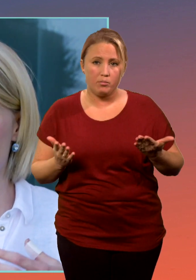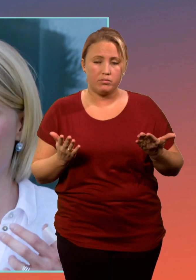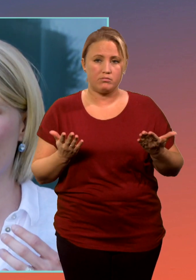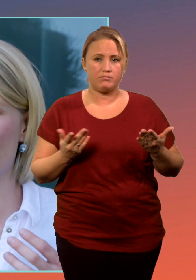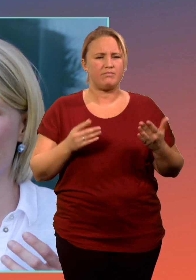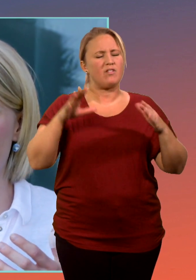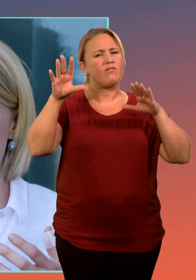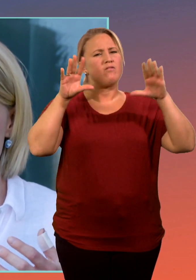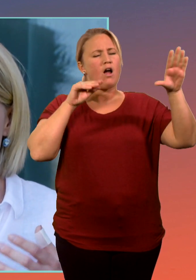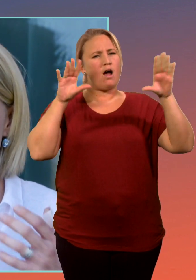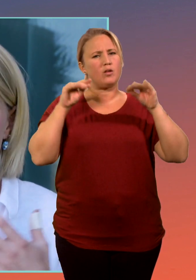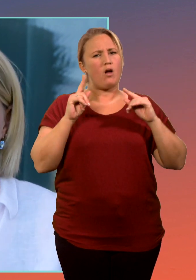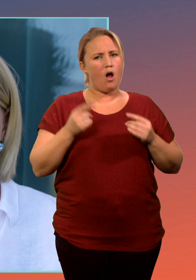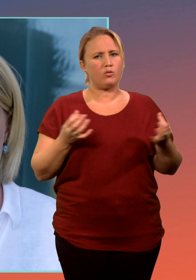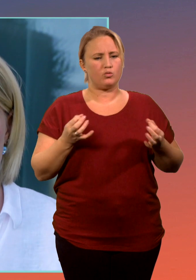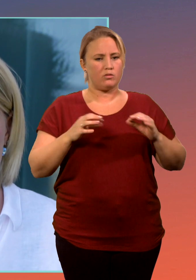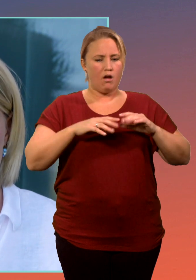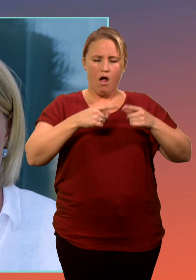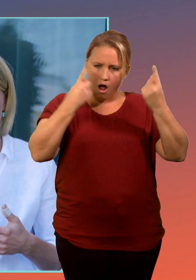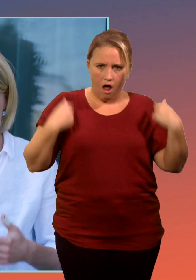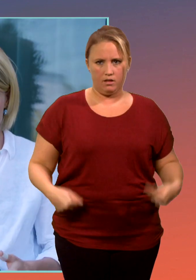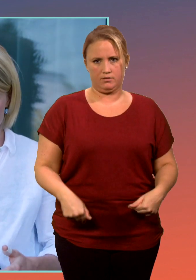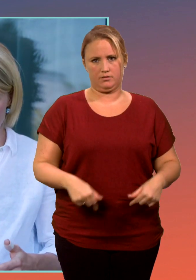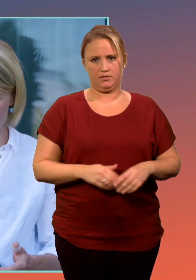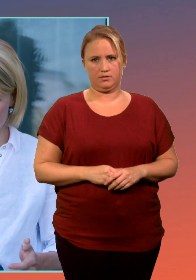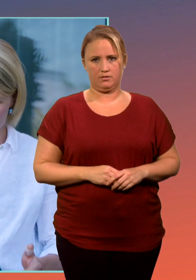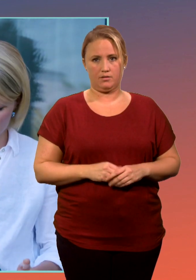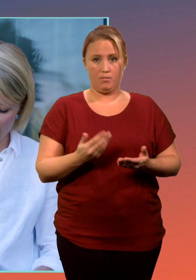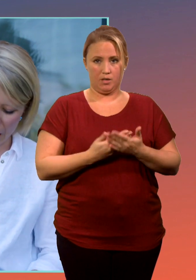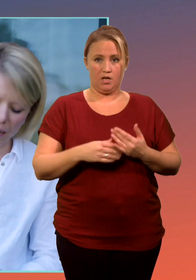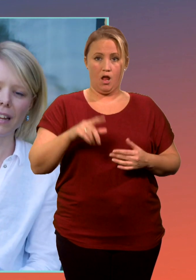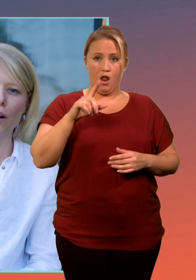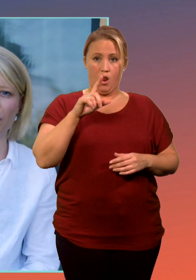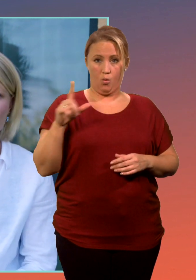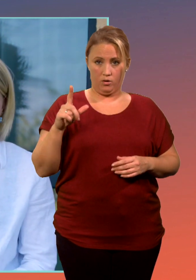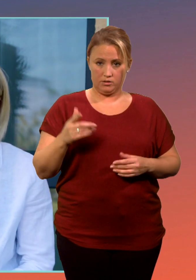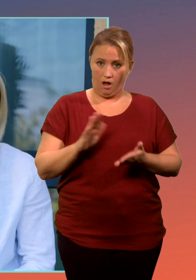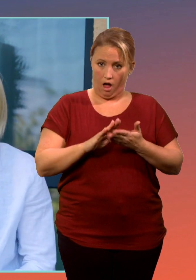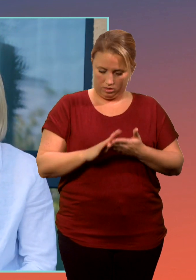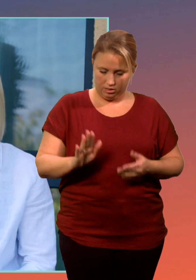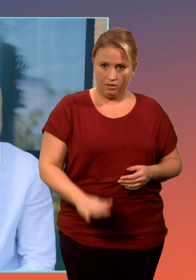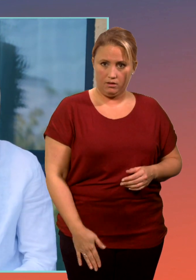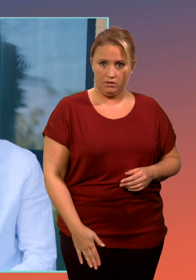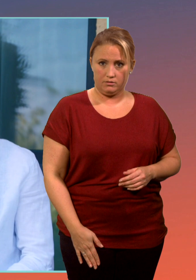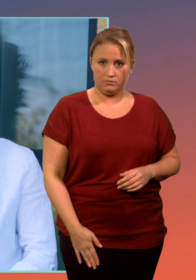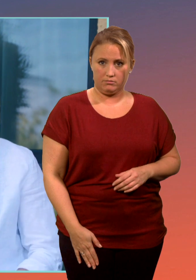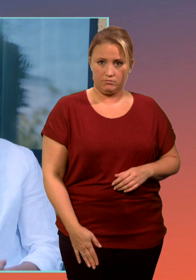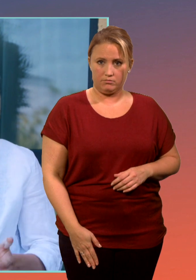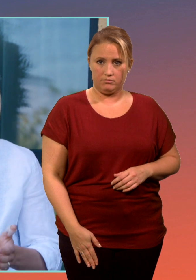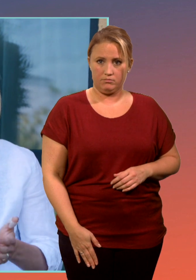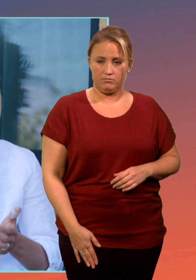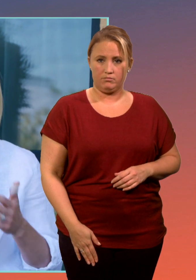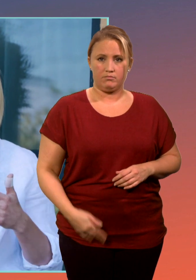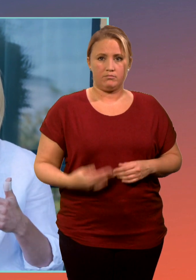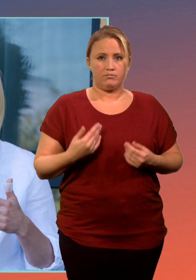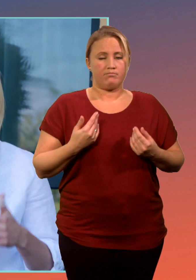hat natürlich auch irgendwie was mit allen Sinnen zu tun. Also wenn der Lukas mir jetzt seine Hand hier auf den Oberschenkel legt, dann ist es nicht